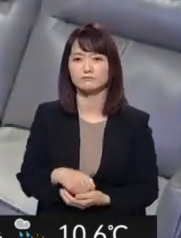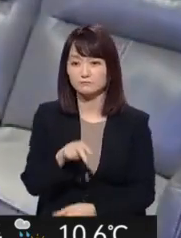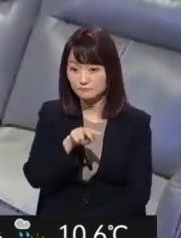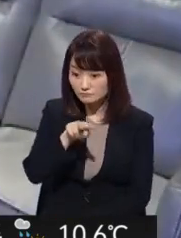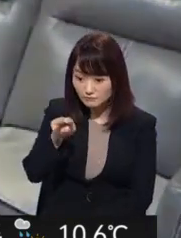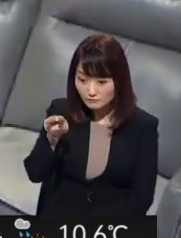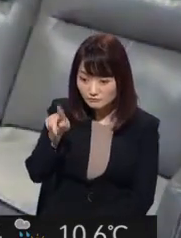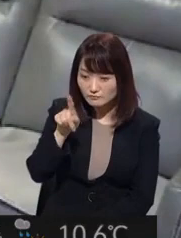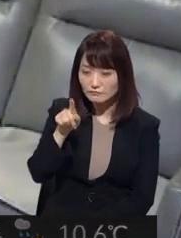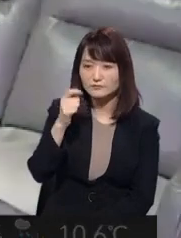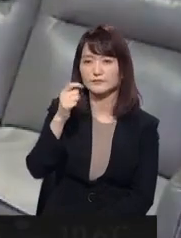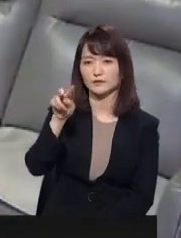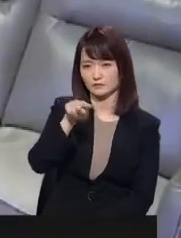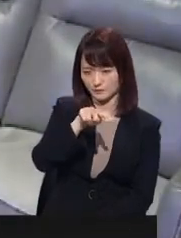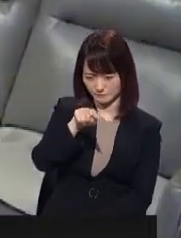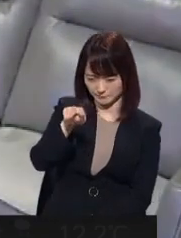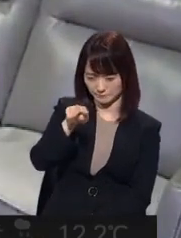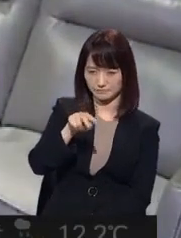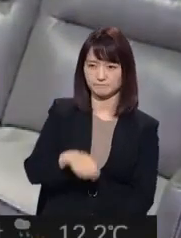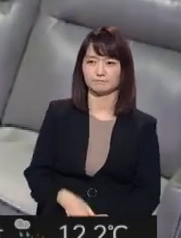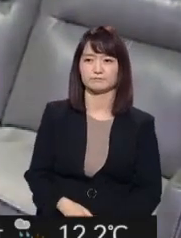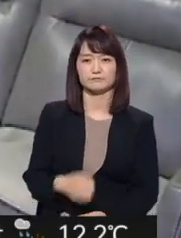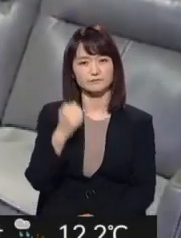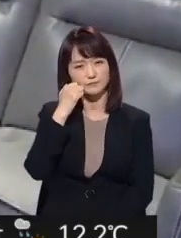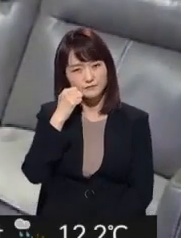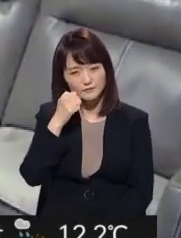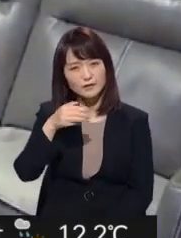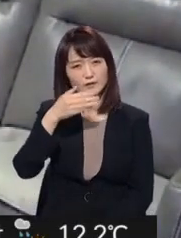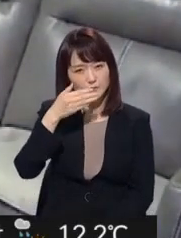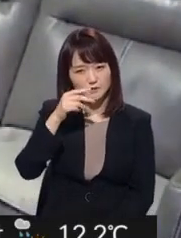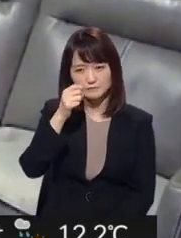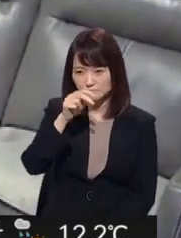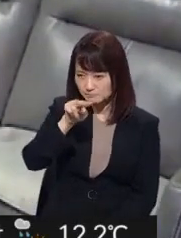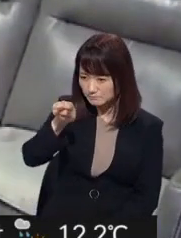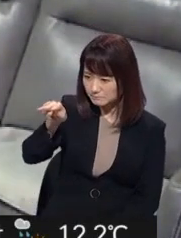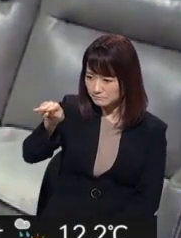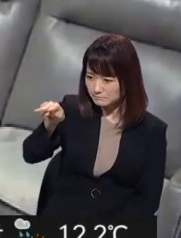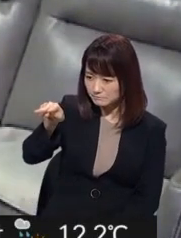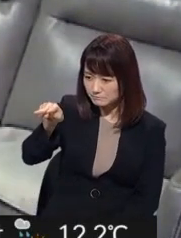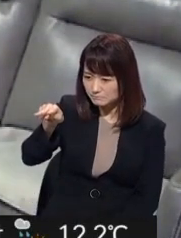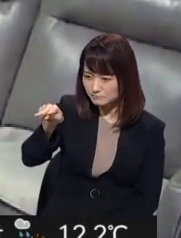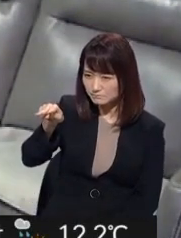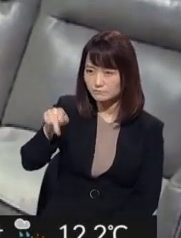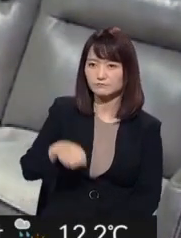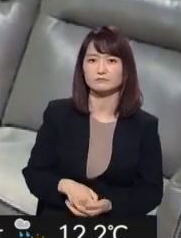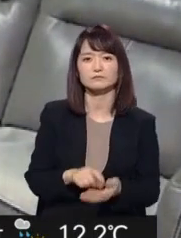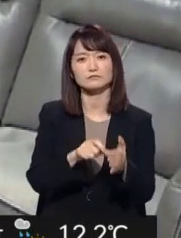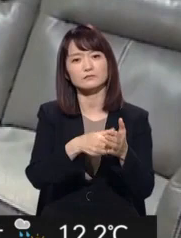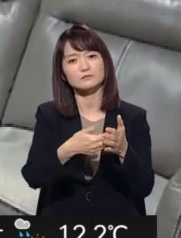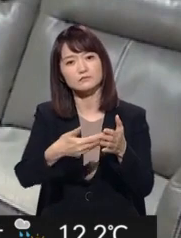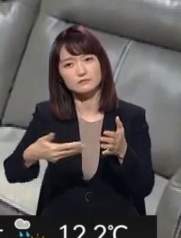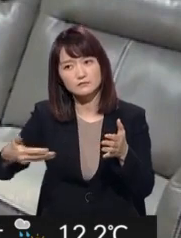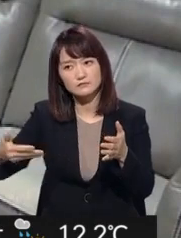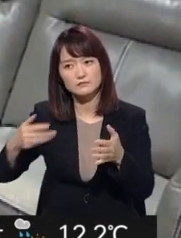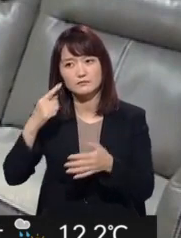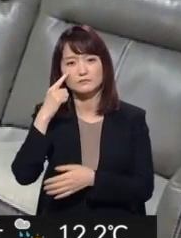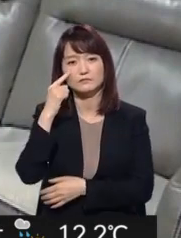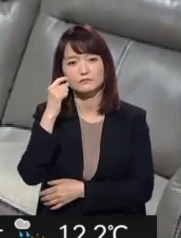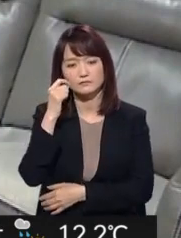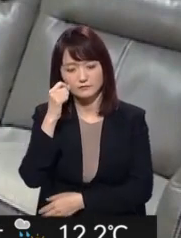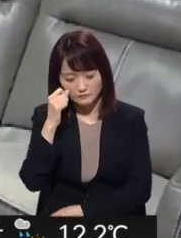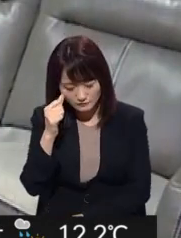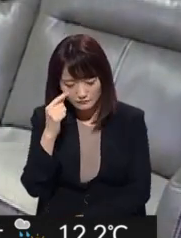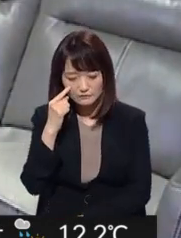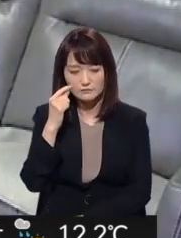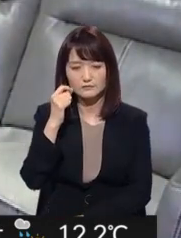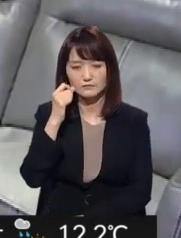건 다름 아닌 TV입니다. 간식을 먹으면서도 TV에서 눈을 떼지 못하는데요. 그런데 시간이 지날수록 아이가 좀 졸린